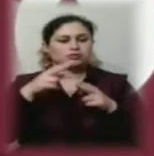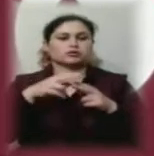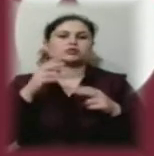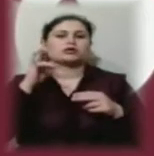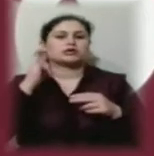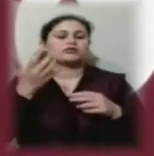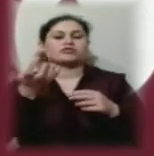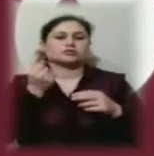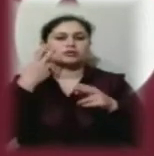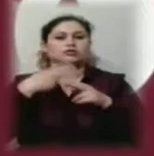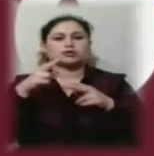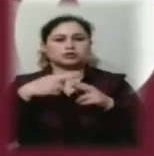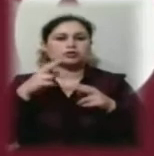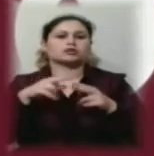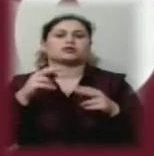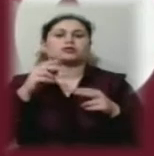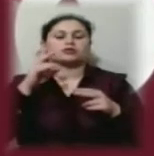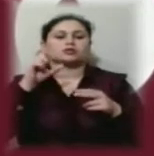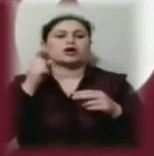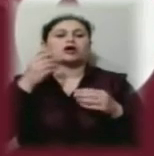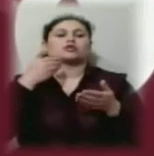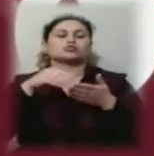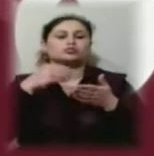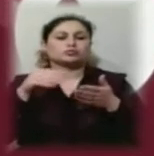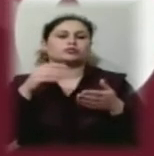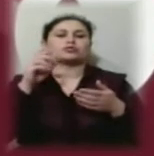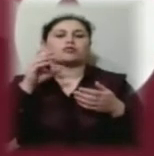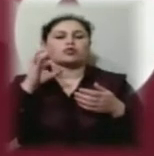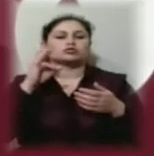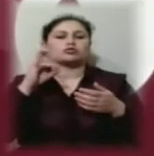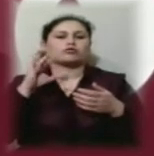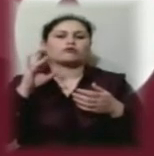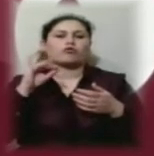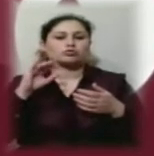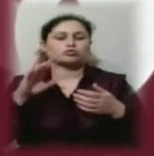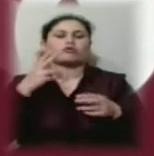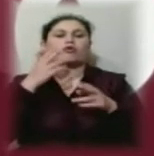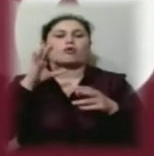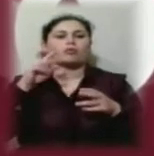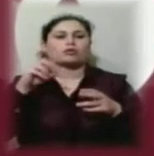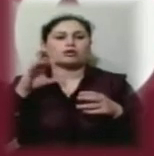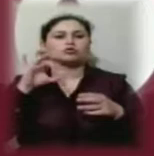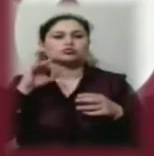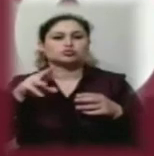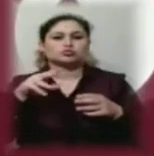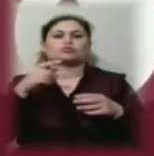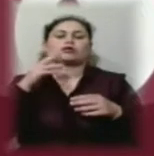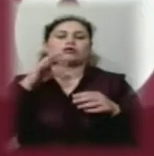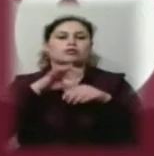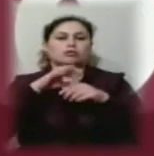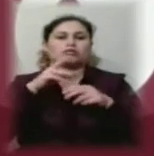кредиту на закупівлю основних фондів. Оплата сум, кіло кредиту, передусім,